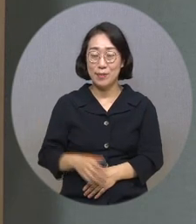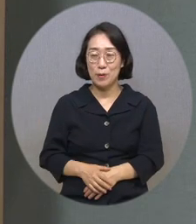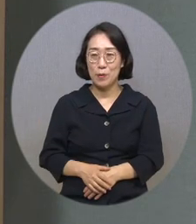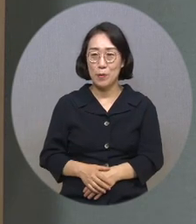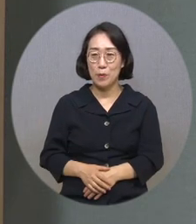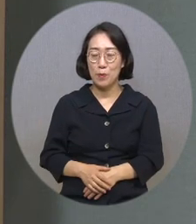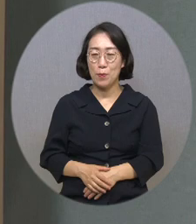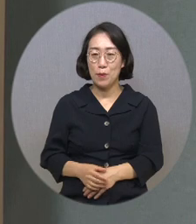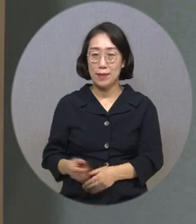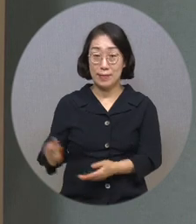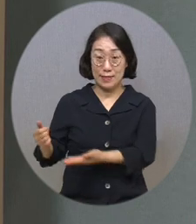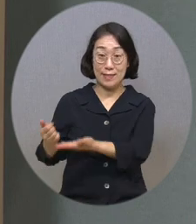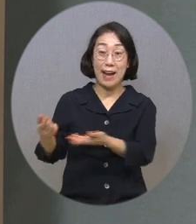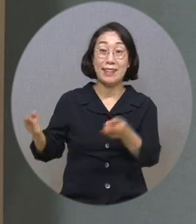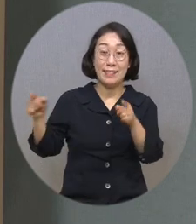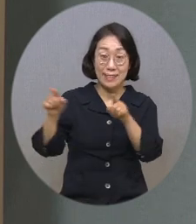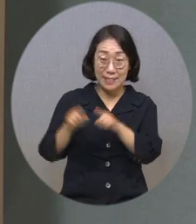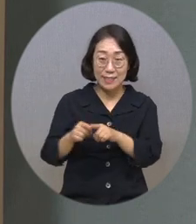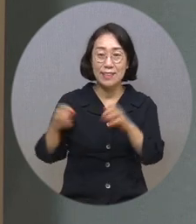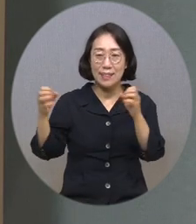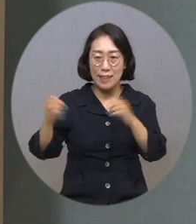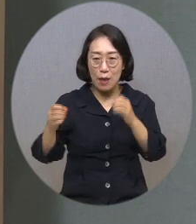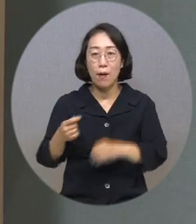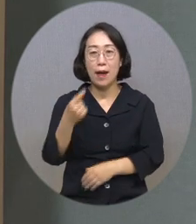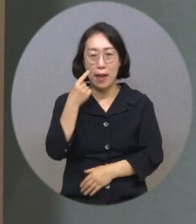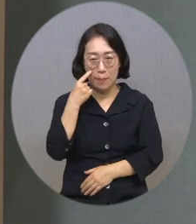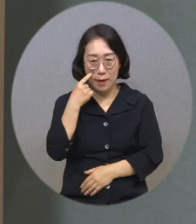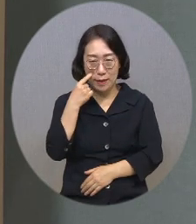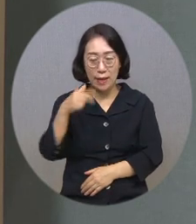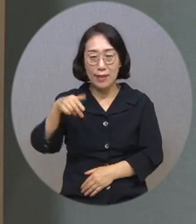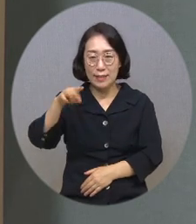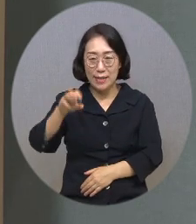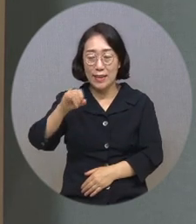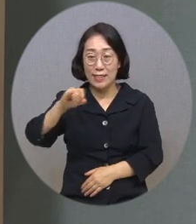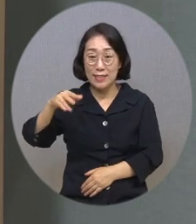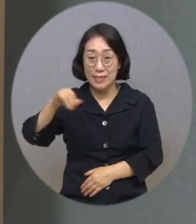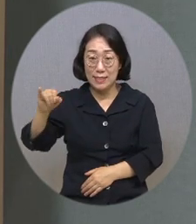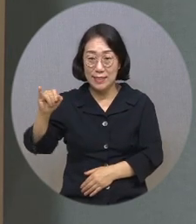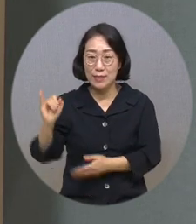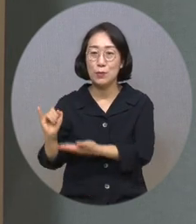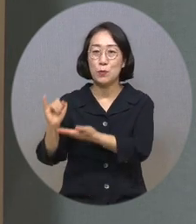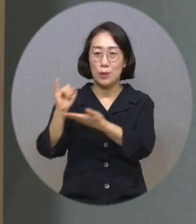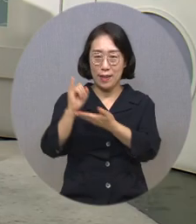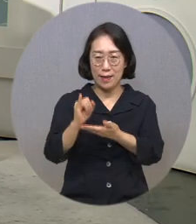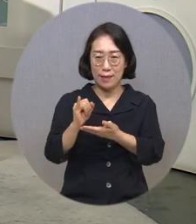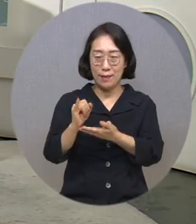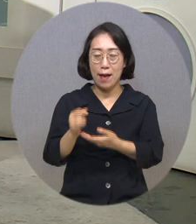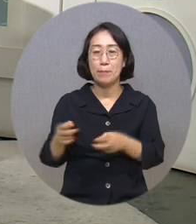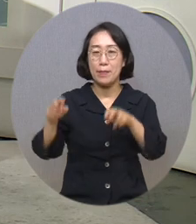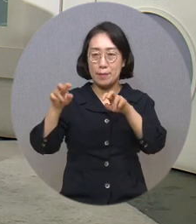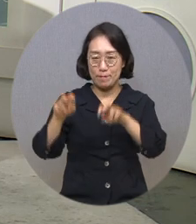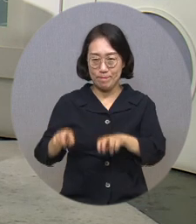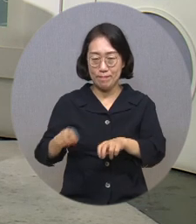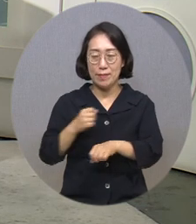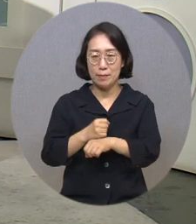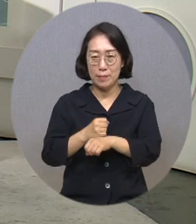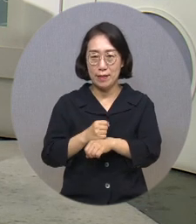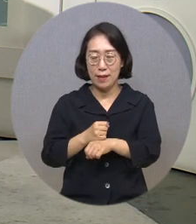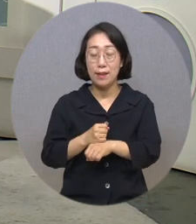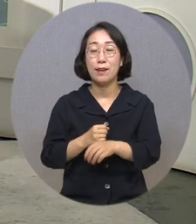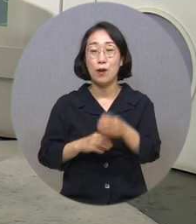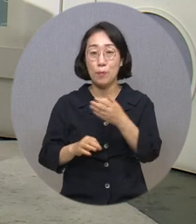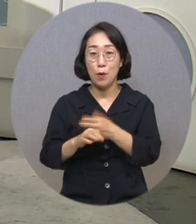좌담도 해봐야겠다 이런 욕심이 생겨서 장희지 씨와 자리를 같이 했습니다. 자, 그러면 이제